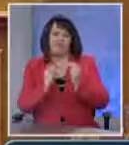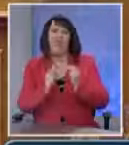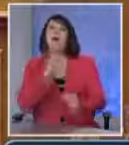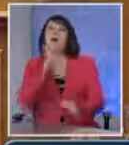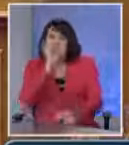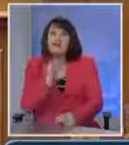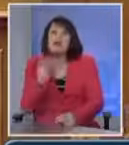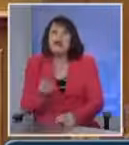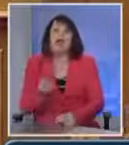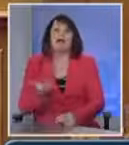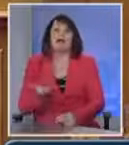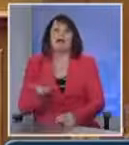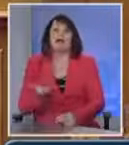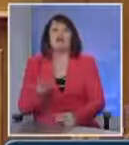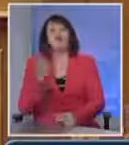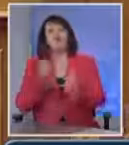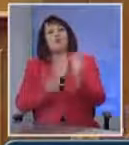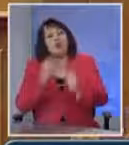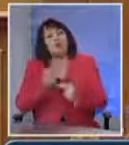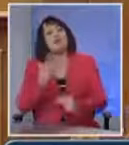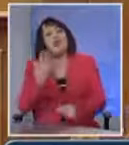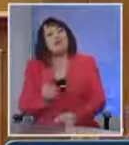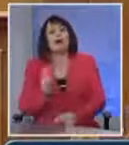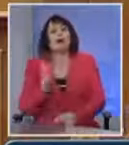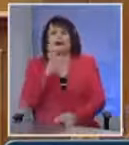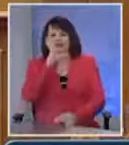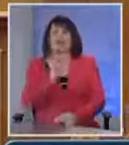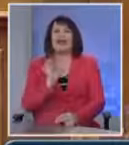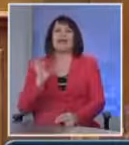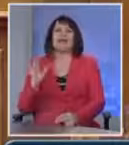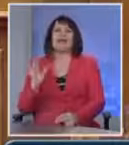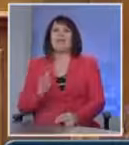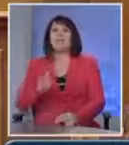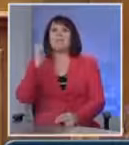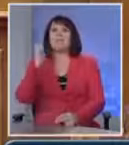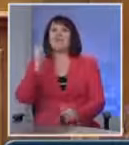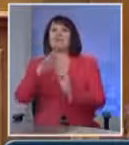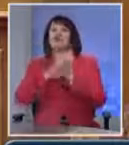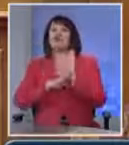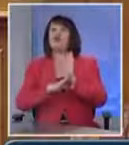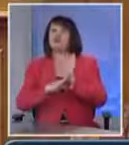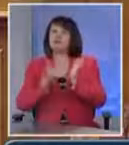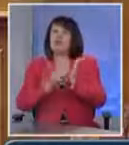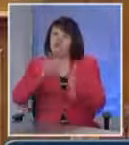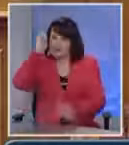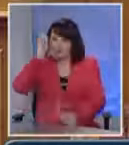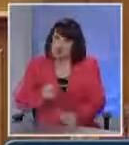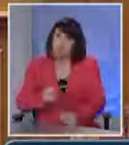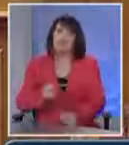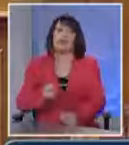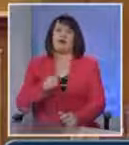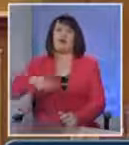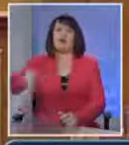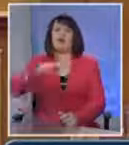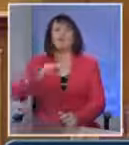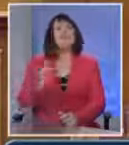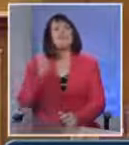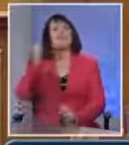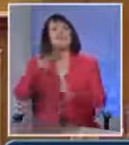αληθινή. Η αρρώστια είναι αληθινή. Έχουμε ένα πολιτικό σύστημα και θα πρέπει να το παραδεχτούμε και να το φωνάξουμε, που